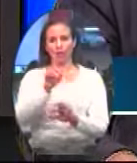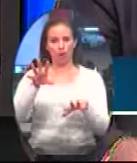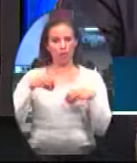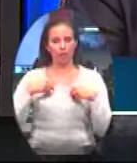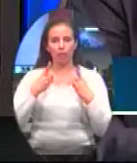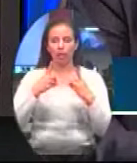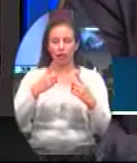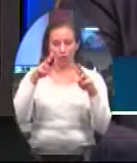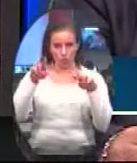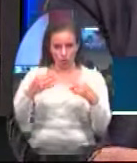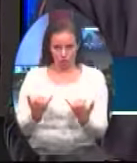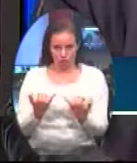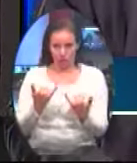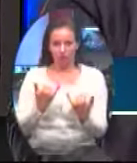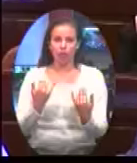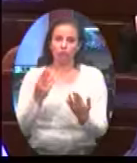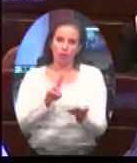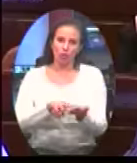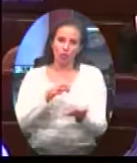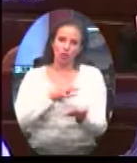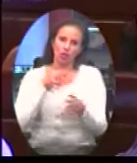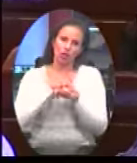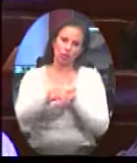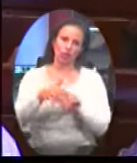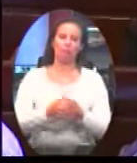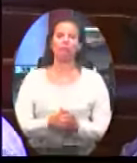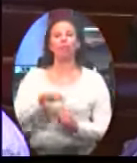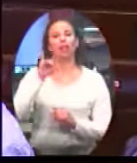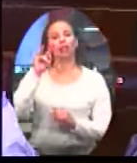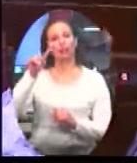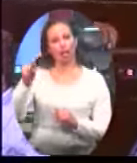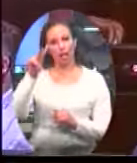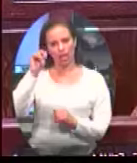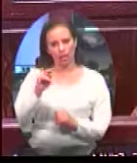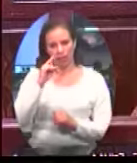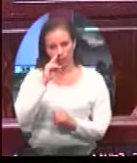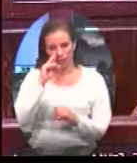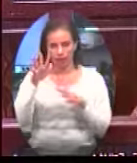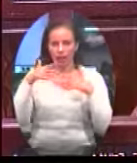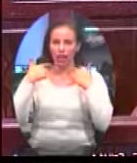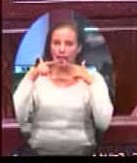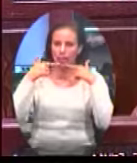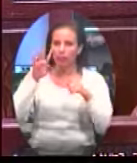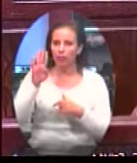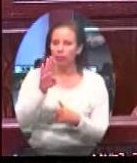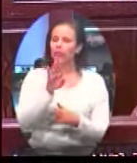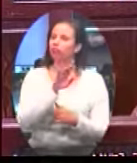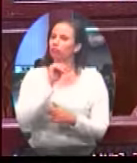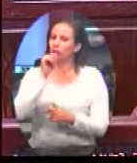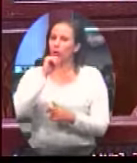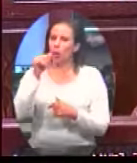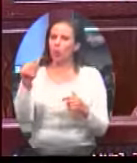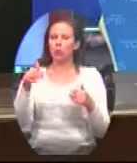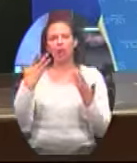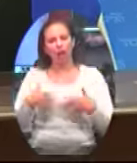מתנהלים כרגע, זכותי המלאה להשפיע על הדבר הזה. חזה ניסה להסביר היום לנתניהו בישיבת עשייה כי הוא לא בא להחליש את הליכוד אלא לחזק את